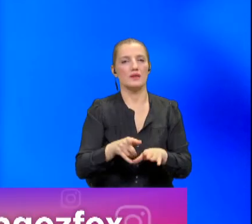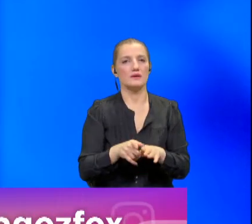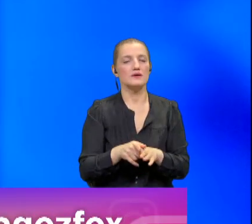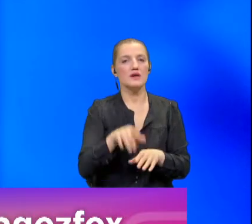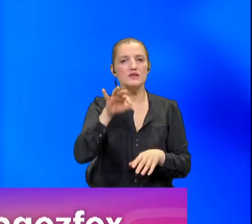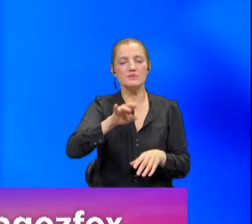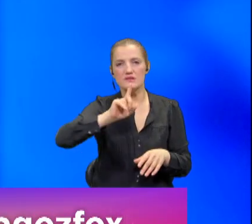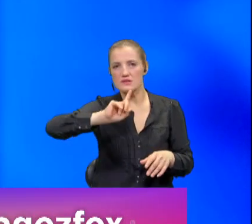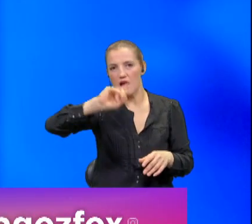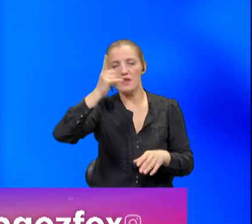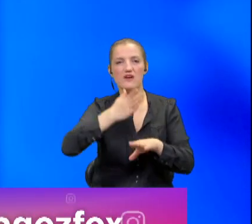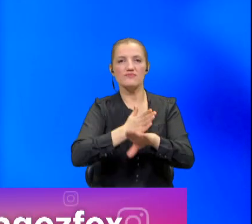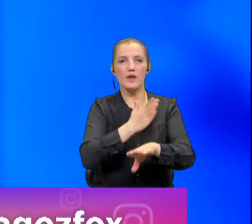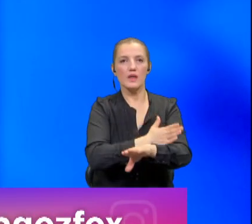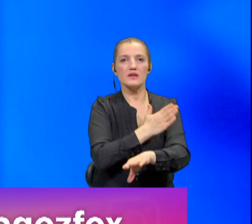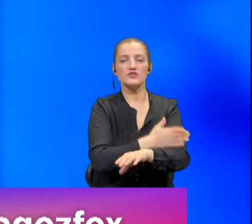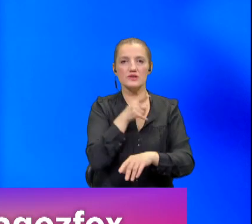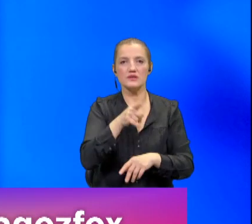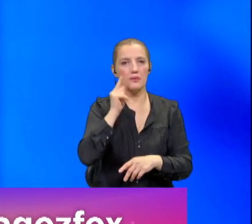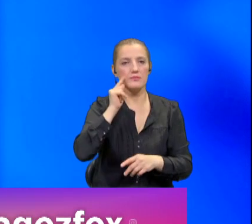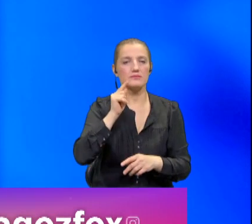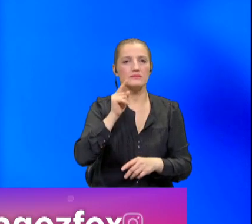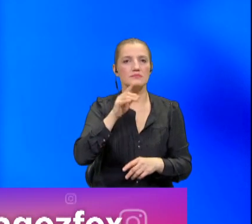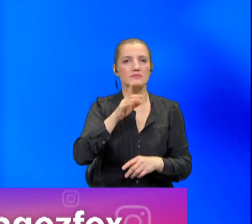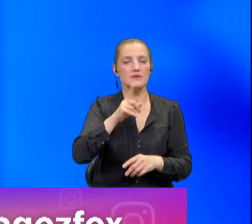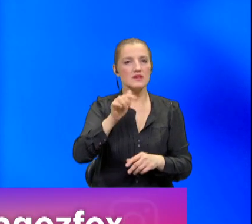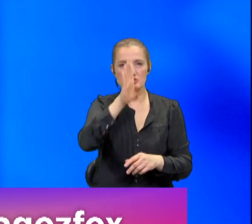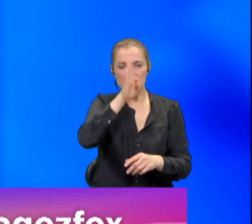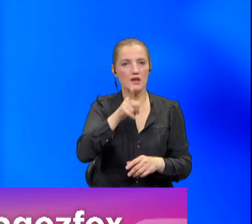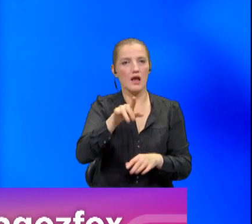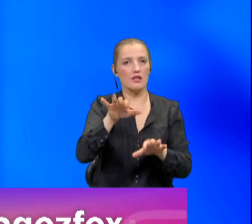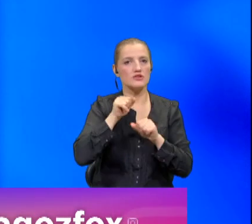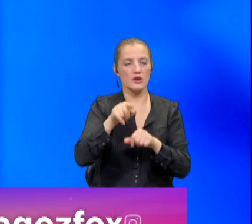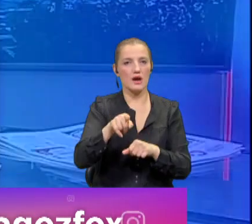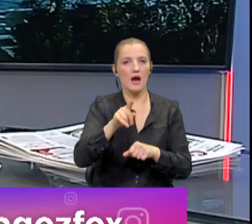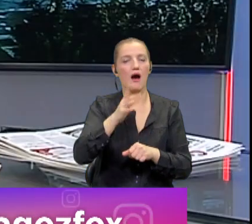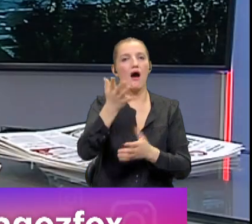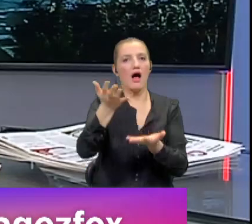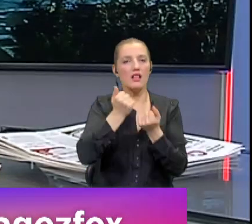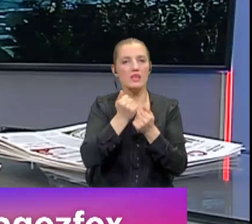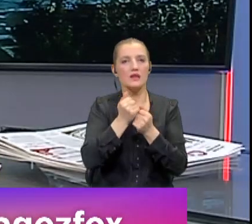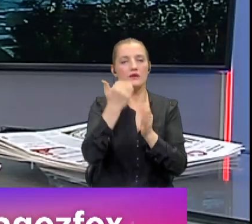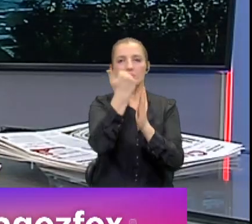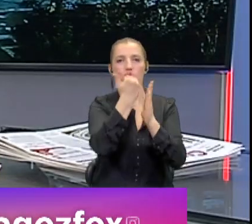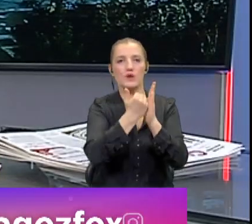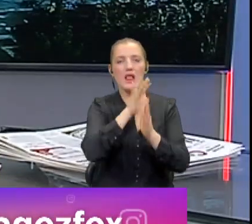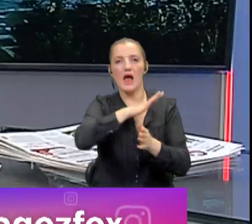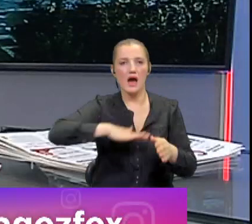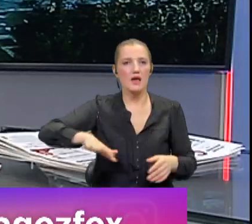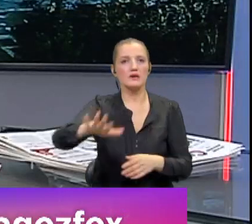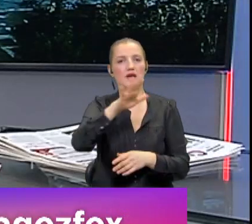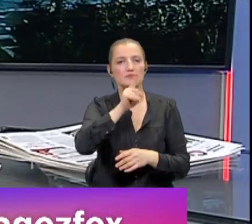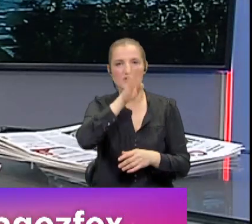sadece vatandaş mı salgın ilk anlarındaki ciddiyetine geri dönecek yoksa alınan kurallarla birlikte herkes Toprak Ümmü